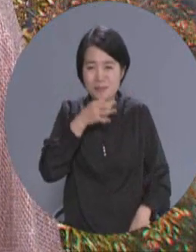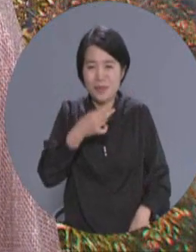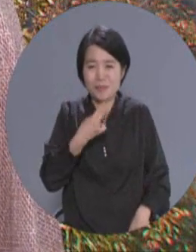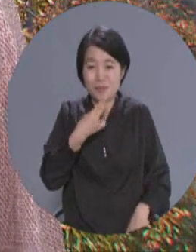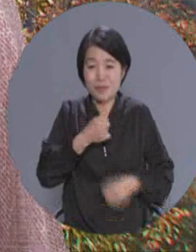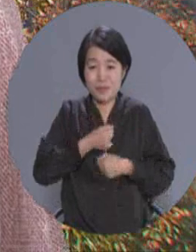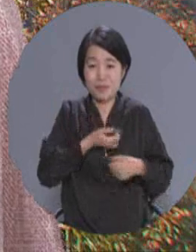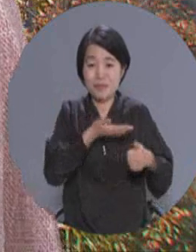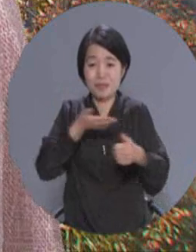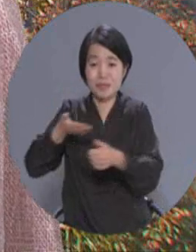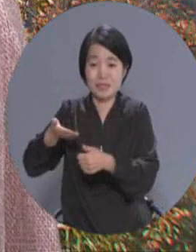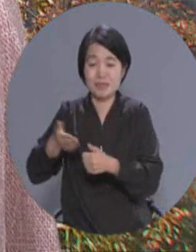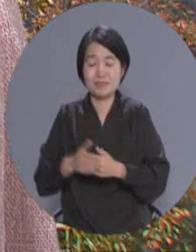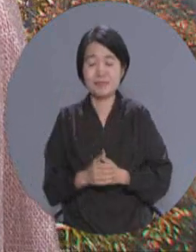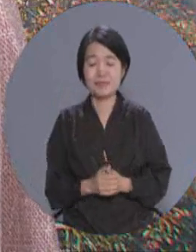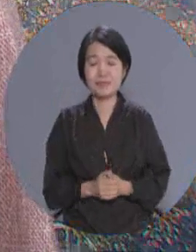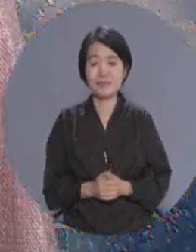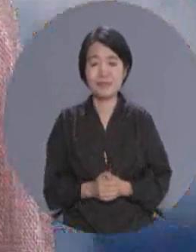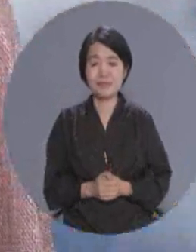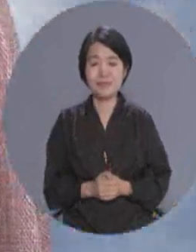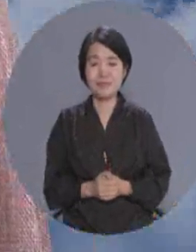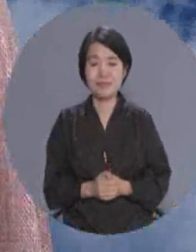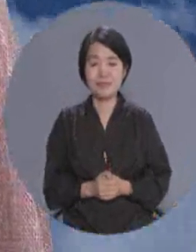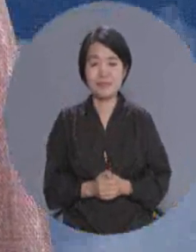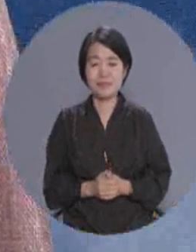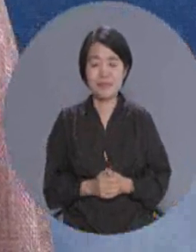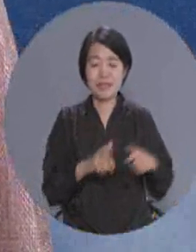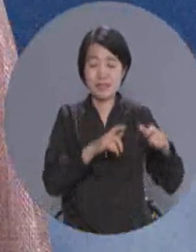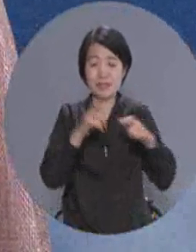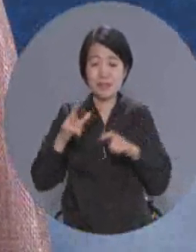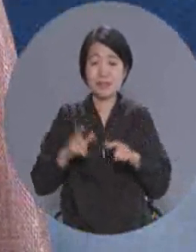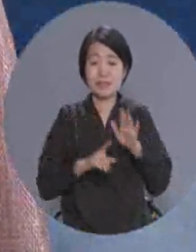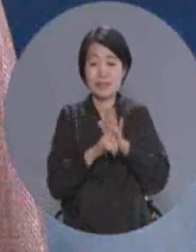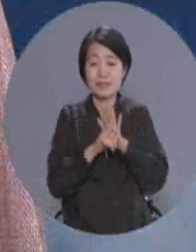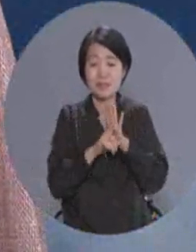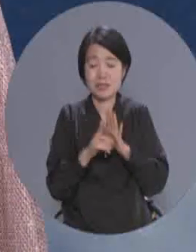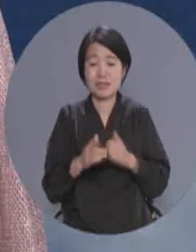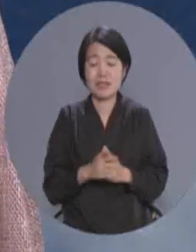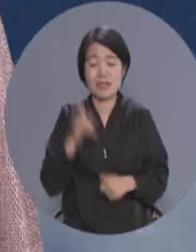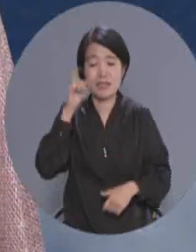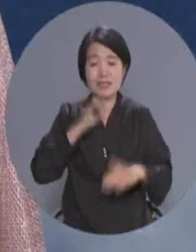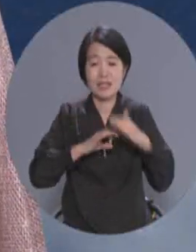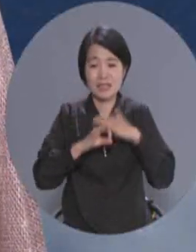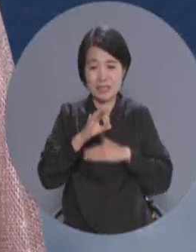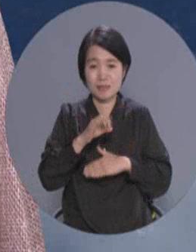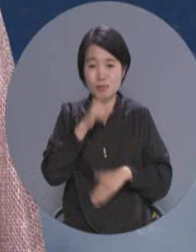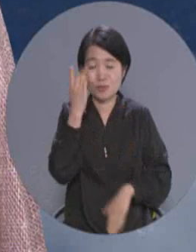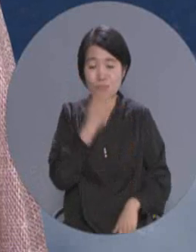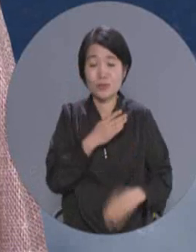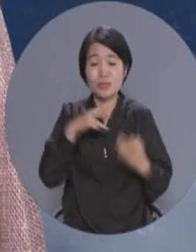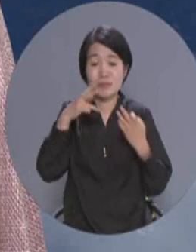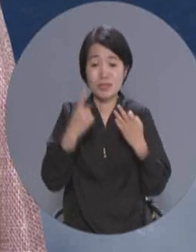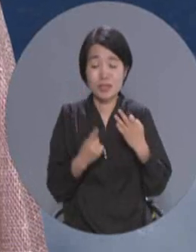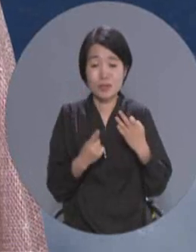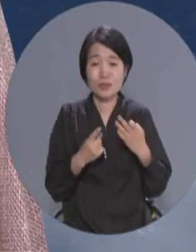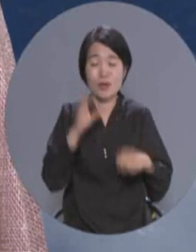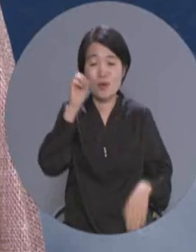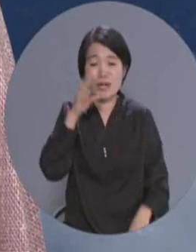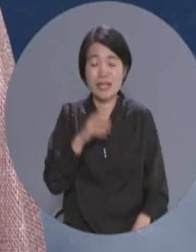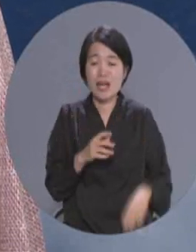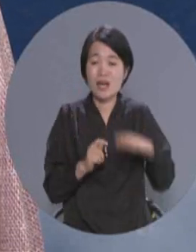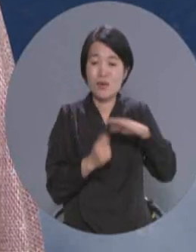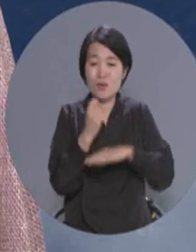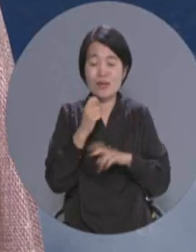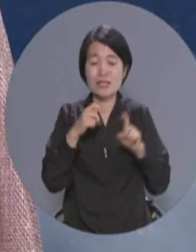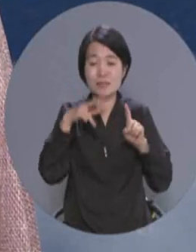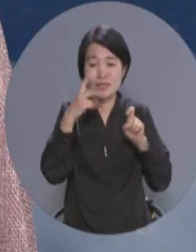각별히 주의하셔야겠습니다 자세한 지역별 기온 보겠습니다 내일 아침 기온은 여수가 14도 광향 고흥